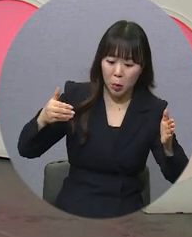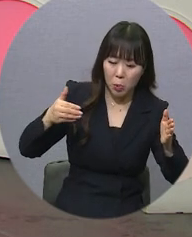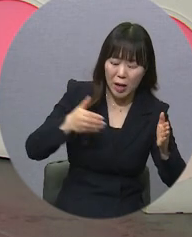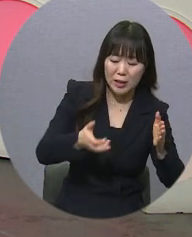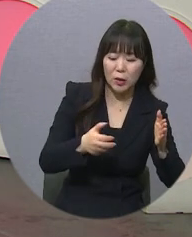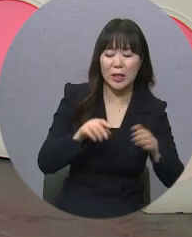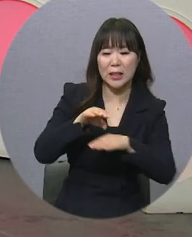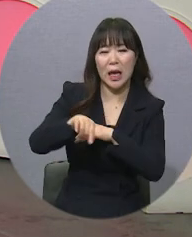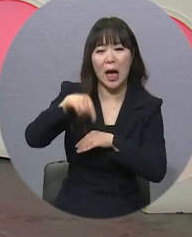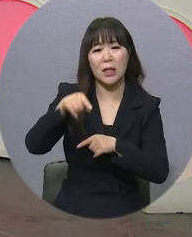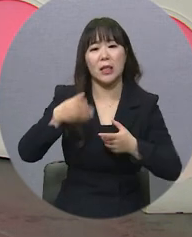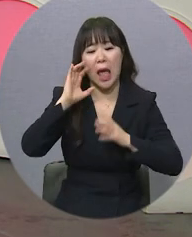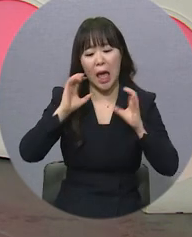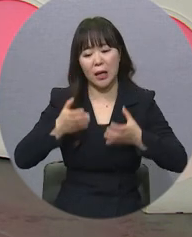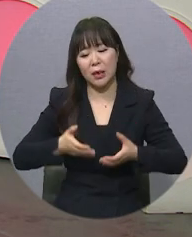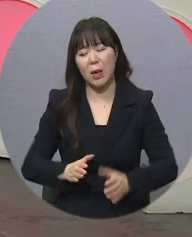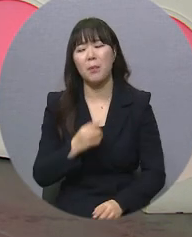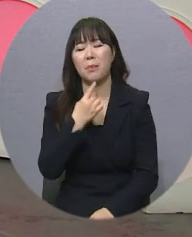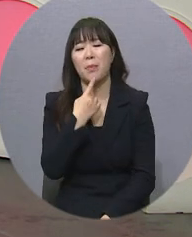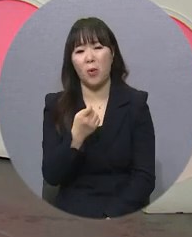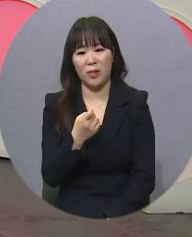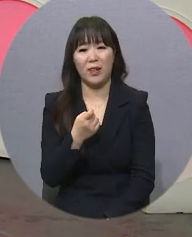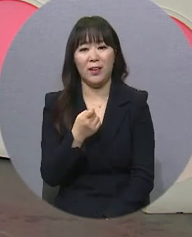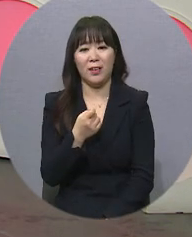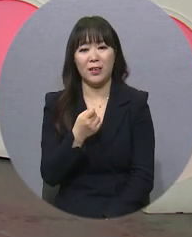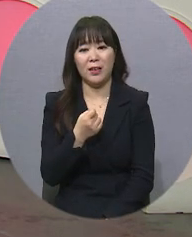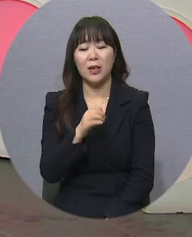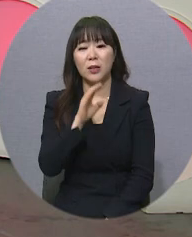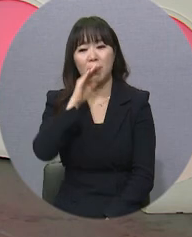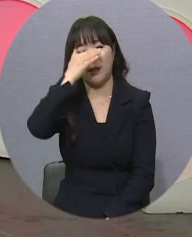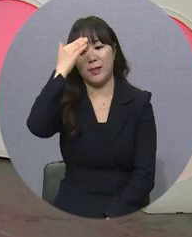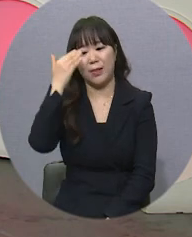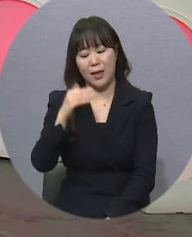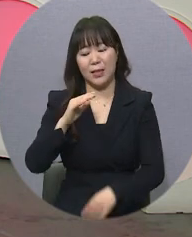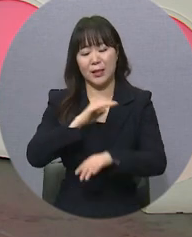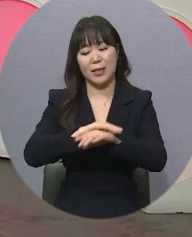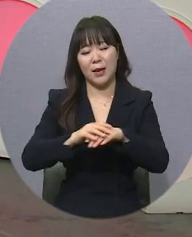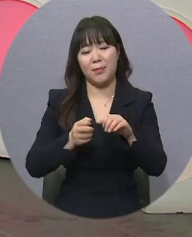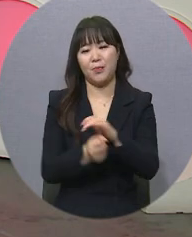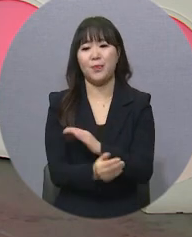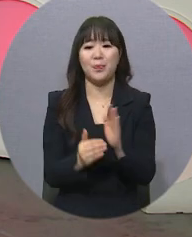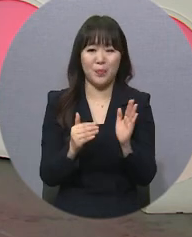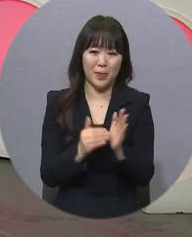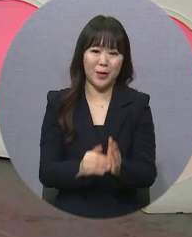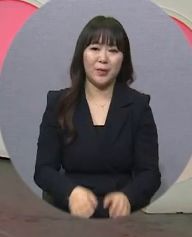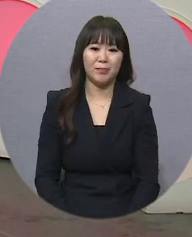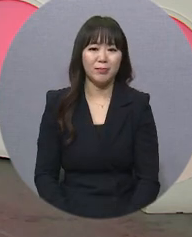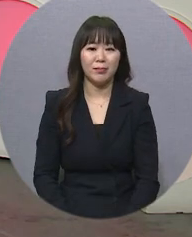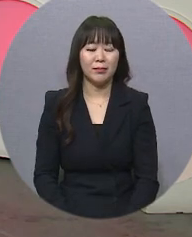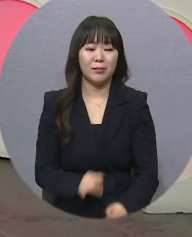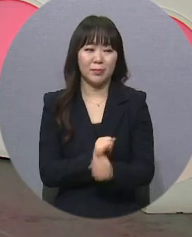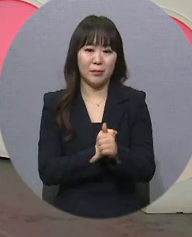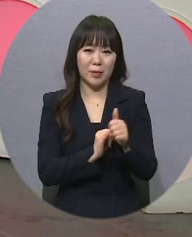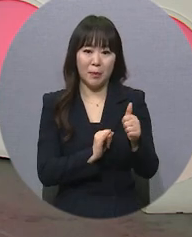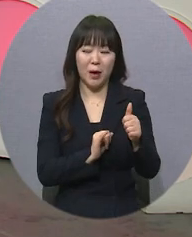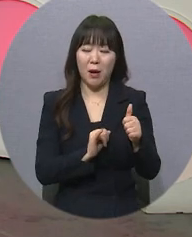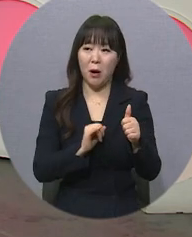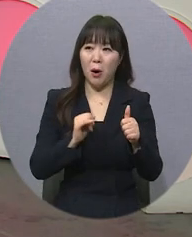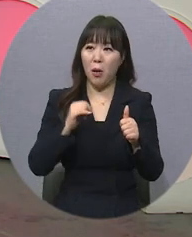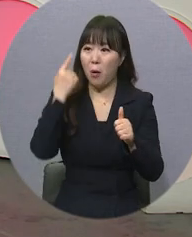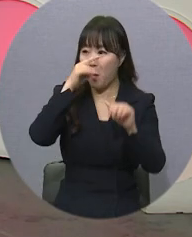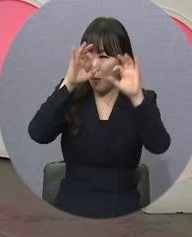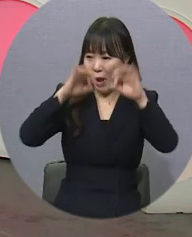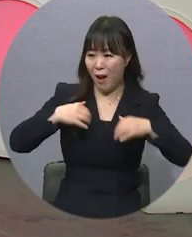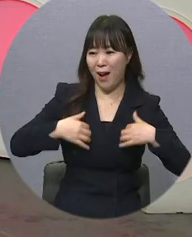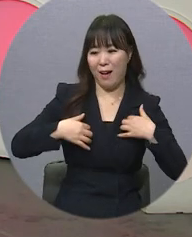차에서 출산 한번 했어요. 자, 다행히 무사히 출산했습니다. 자, 남편이 기뻐하는 모습을